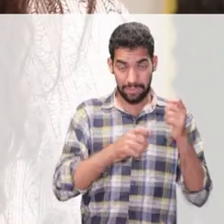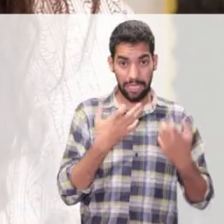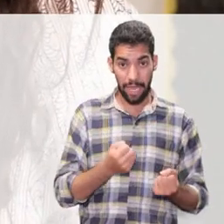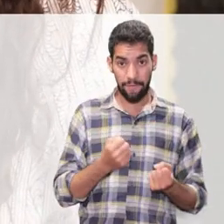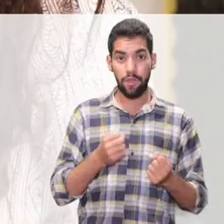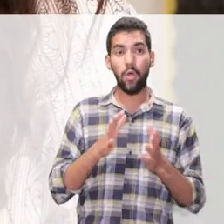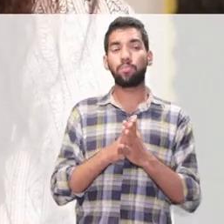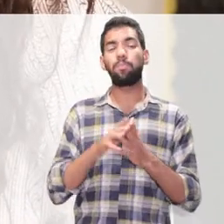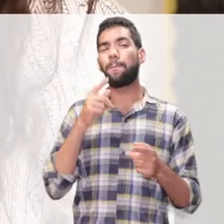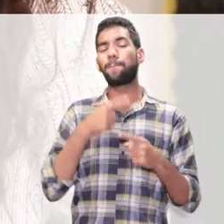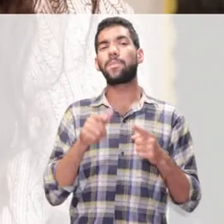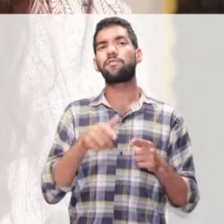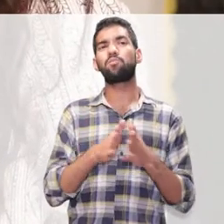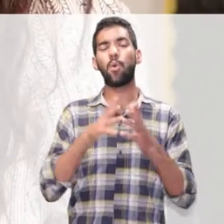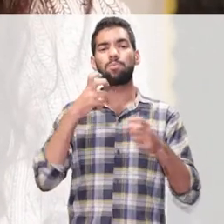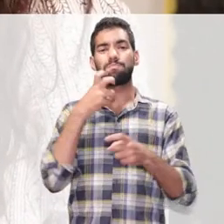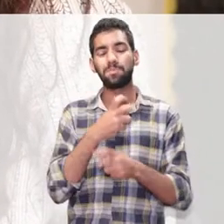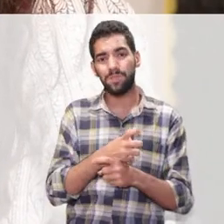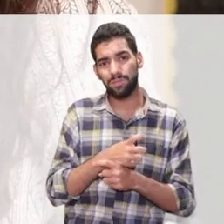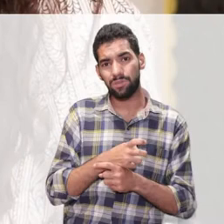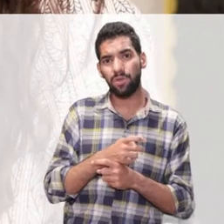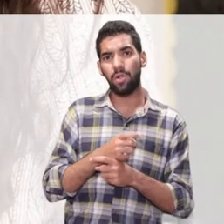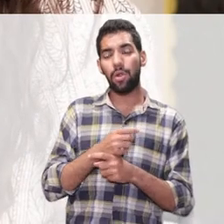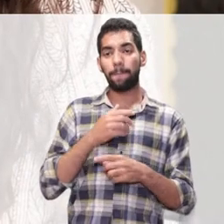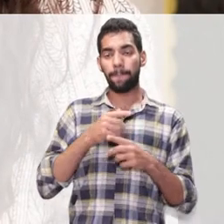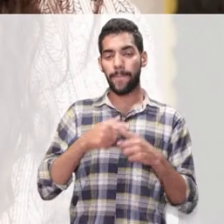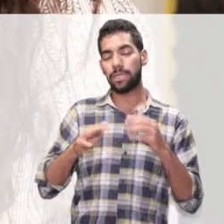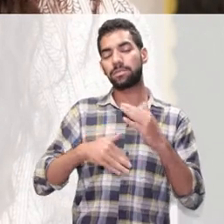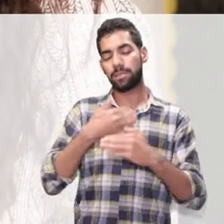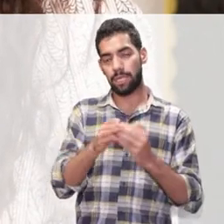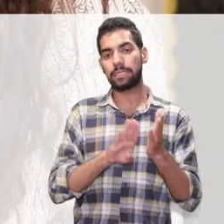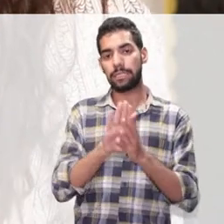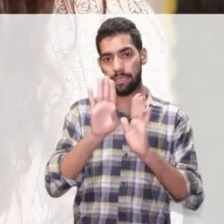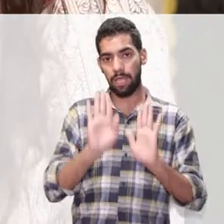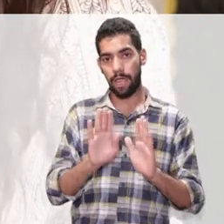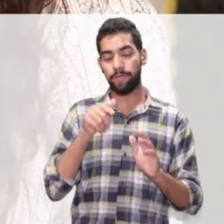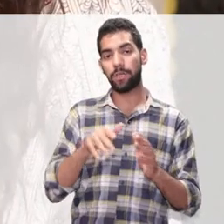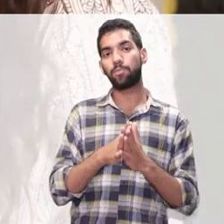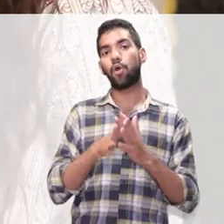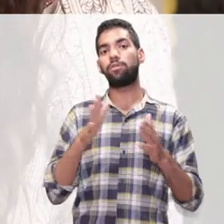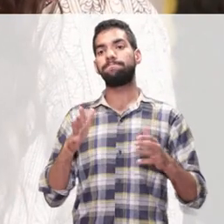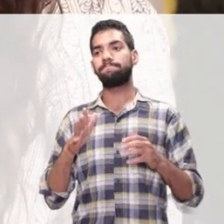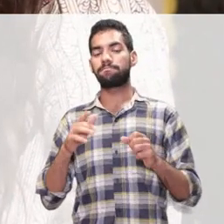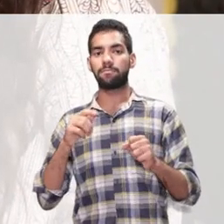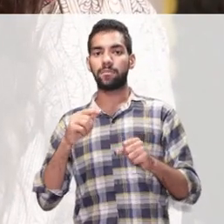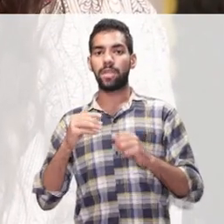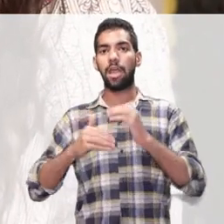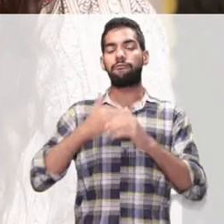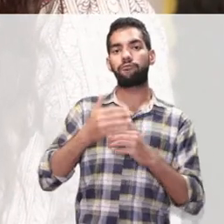करें थैंक यू एंड द फालिंग